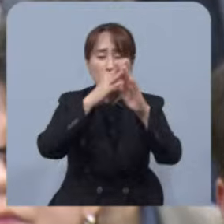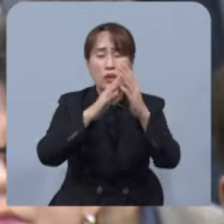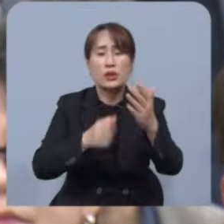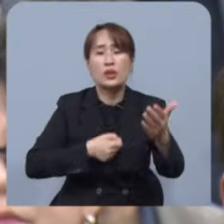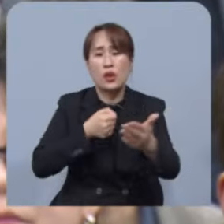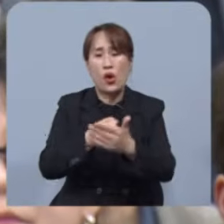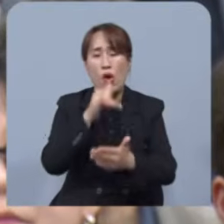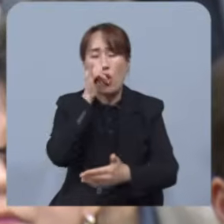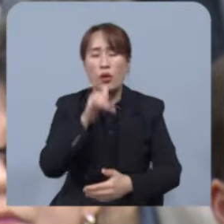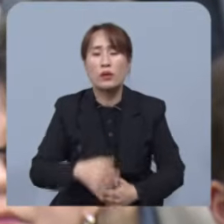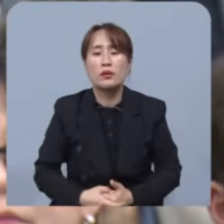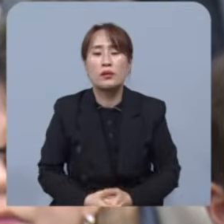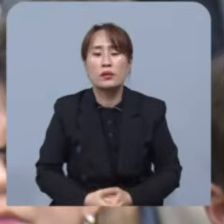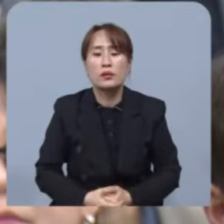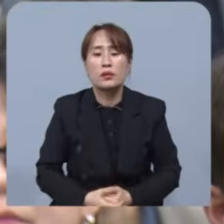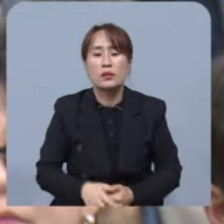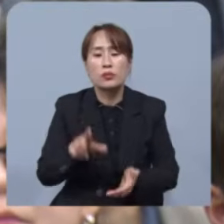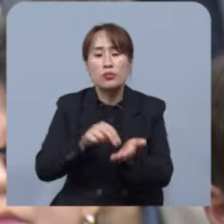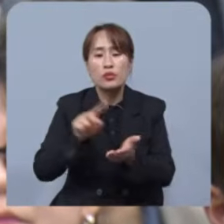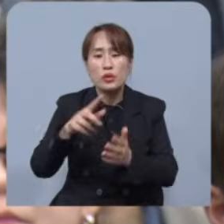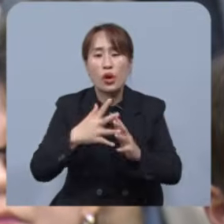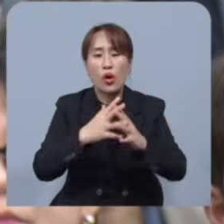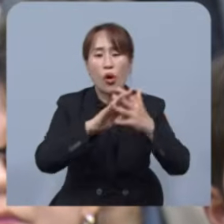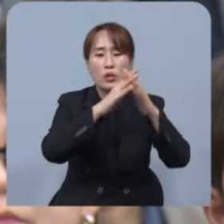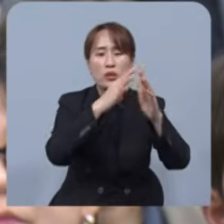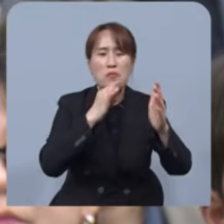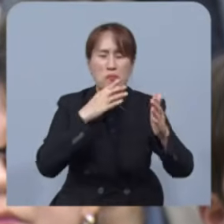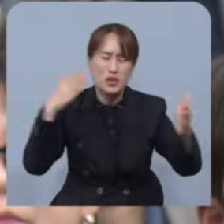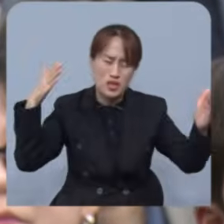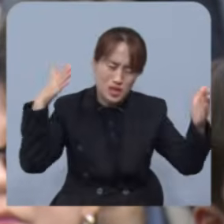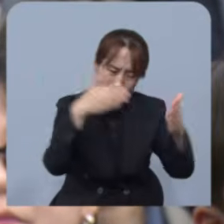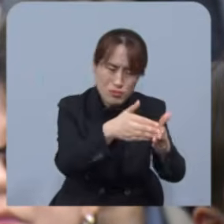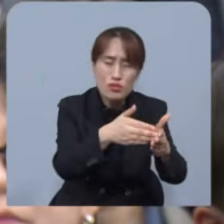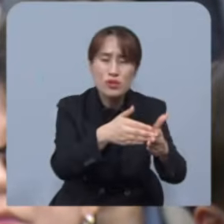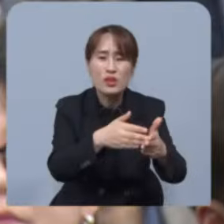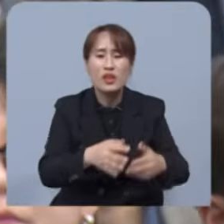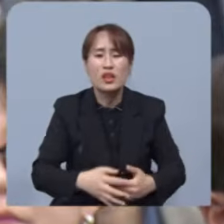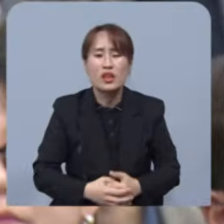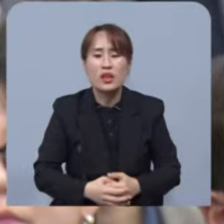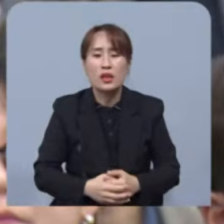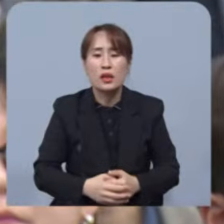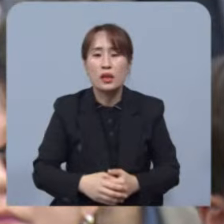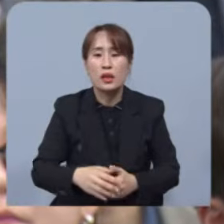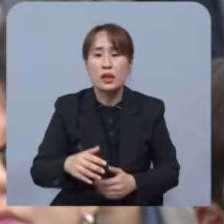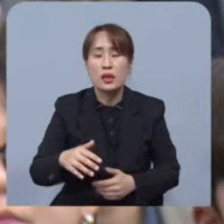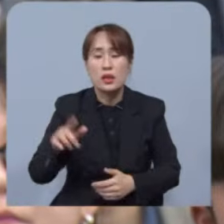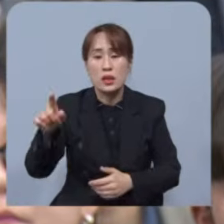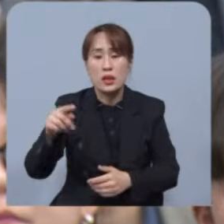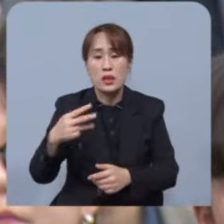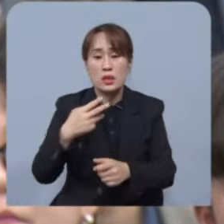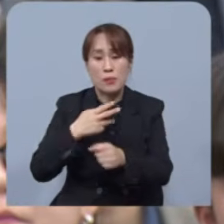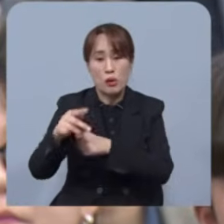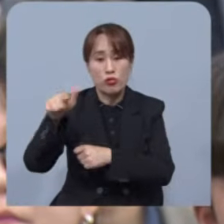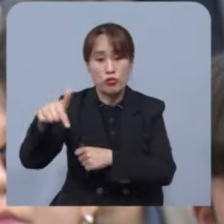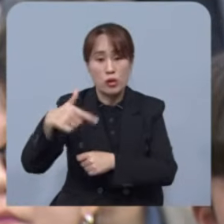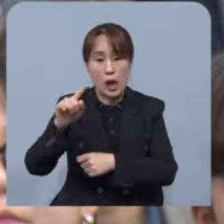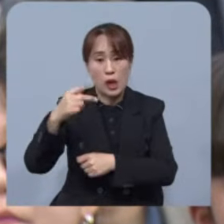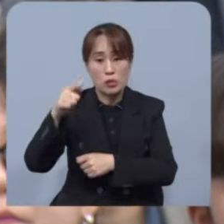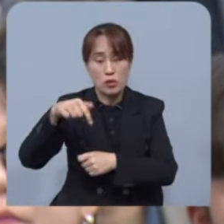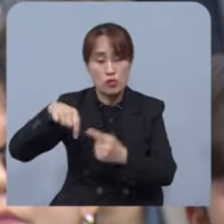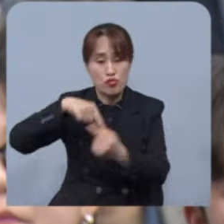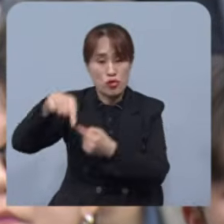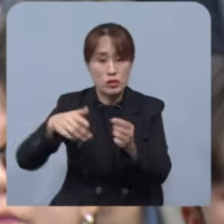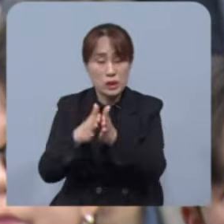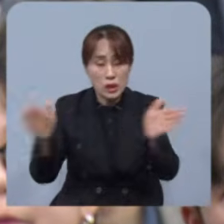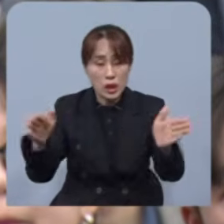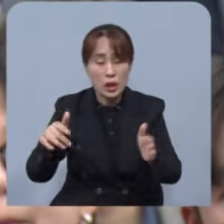결정을 했었는데 문제는 건설에 너무 초점을 맞추다 보니까 가속기가 3년 뒤에 이제 가동을 하게